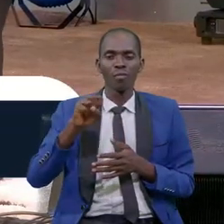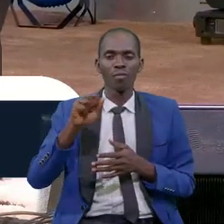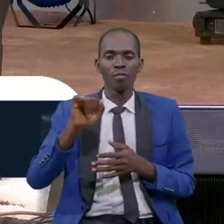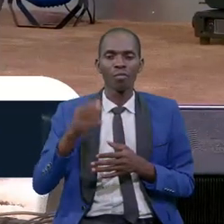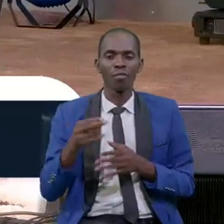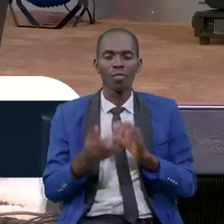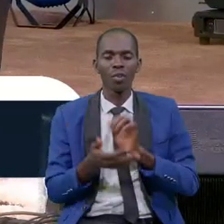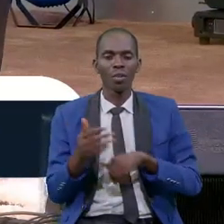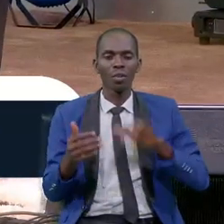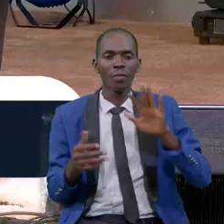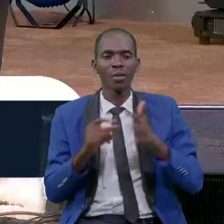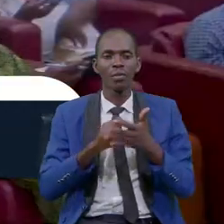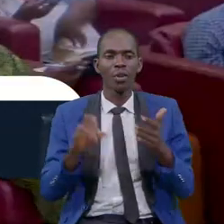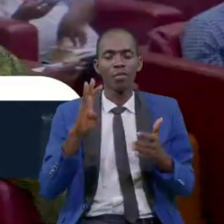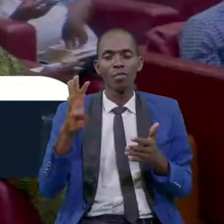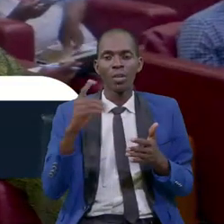verset 4 dit,